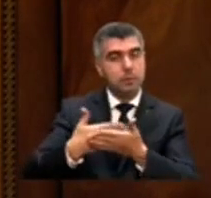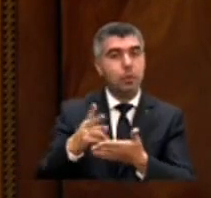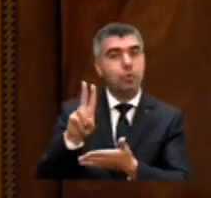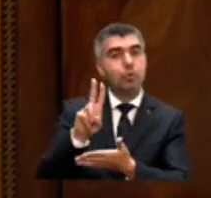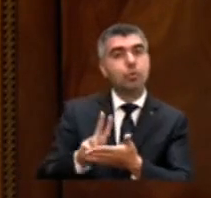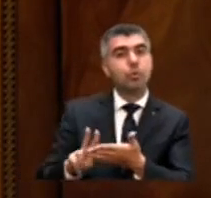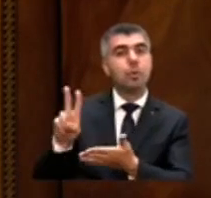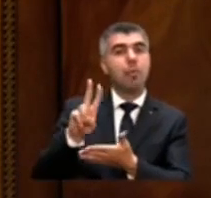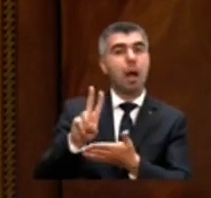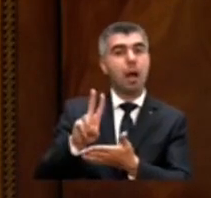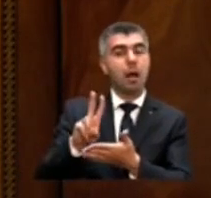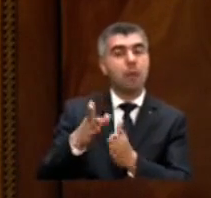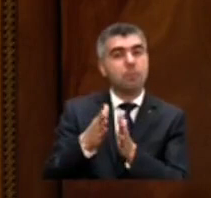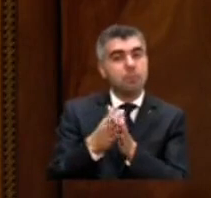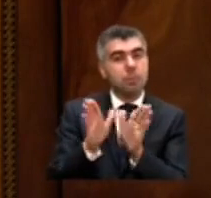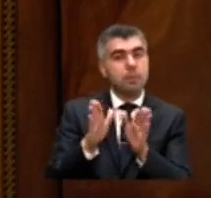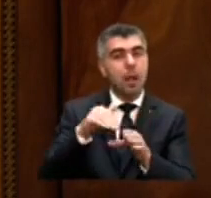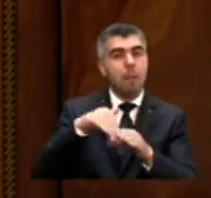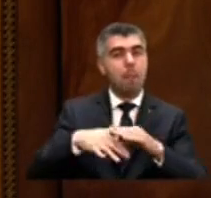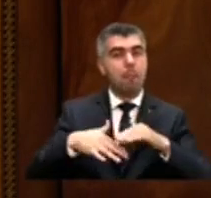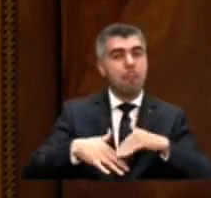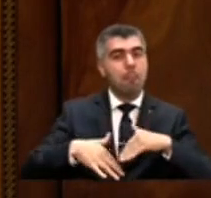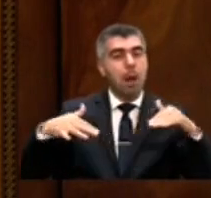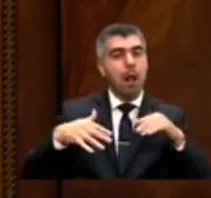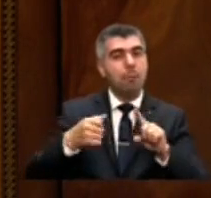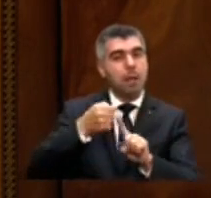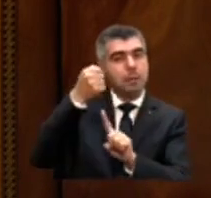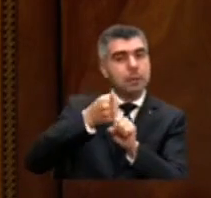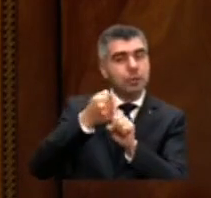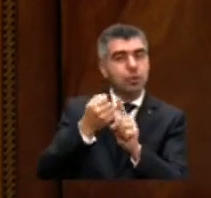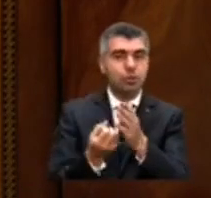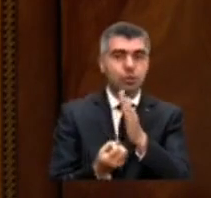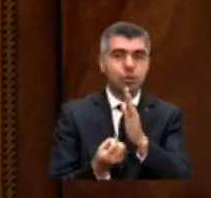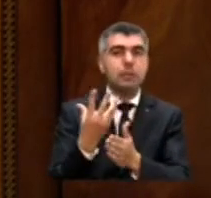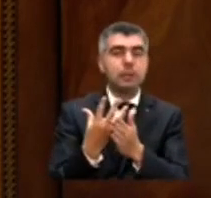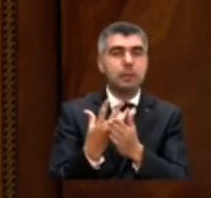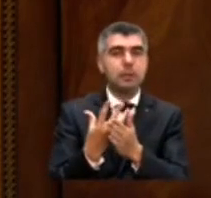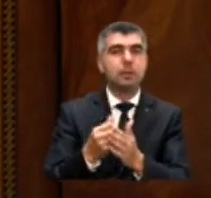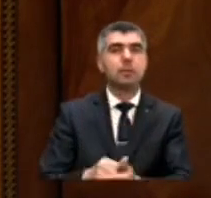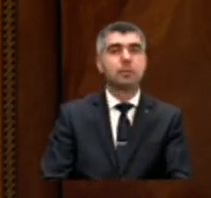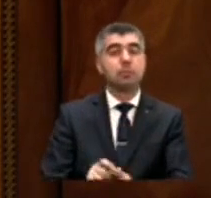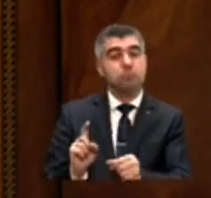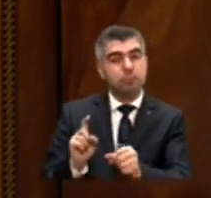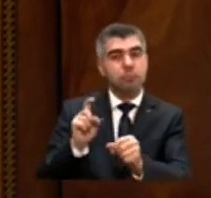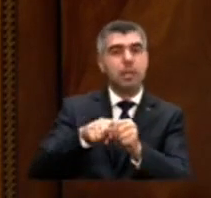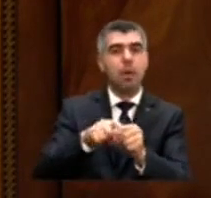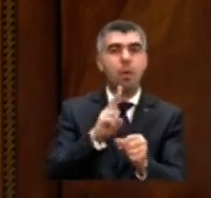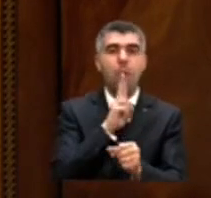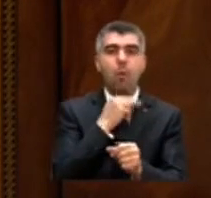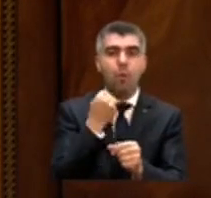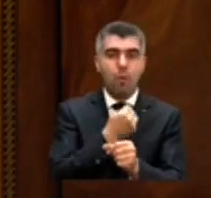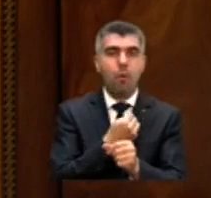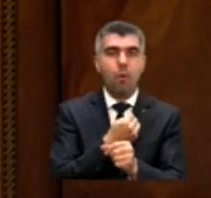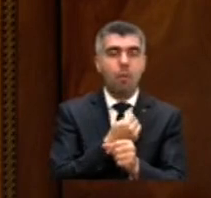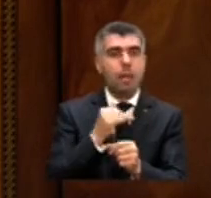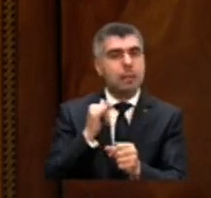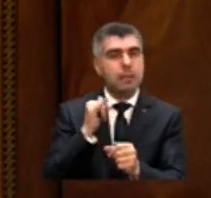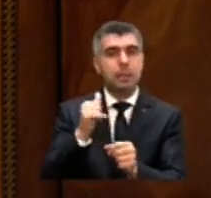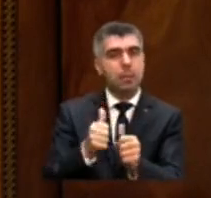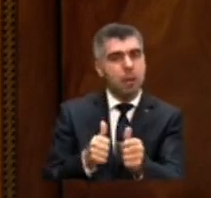الماضي بمناسبة افتتاح أشغال هذه الولاية التشريعية. تنخرط الحكومة في مواصلة